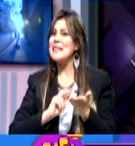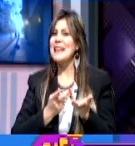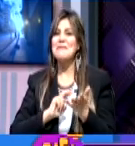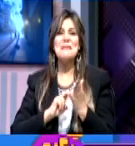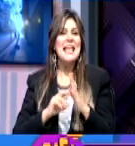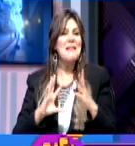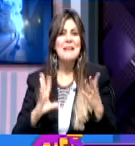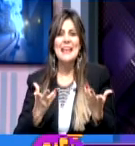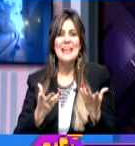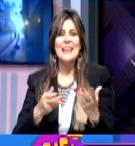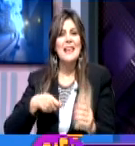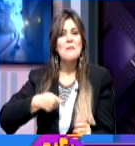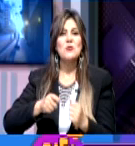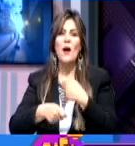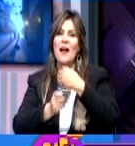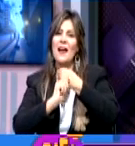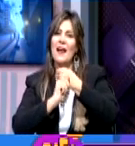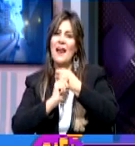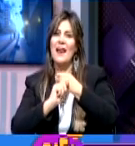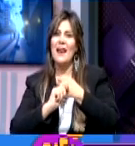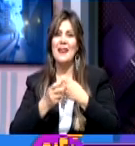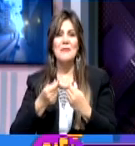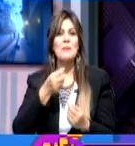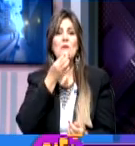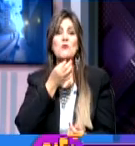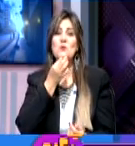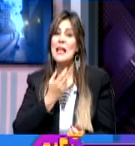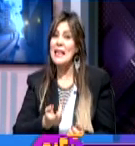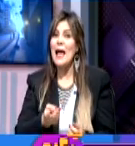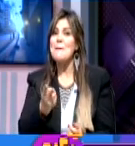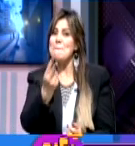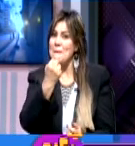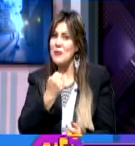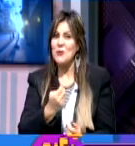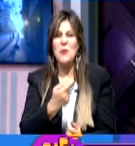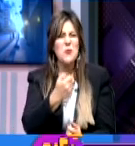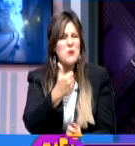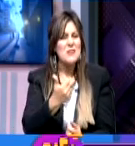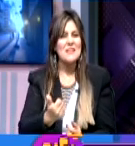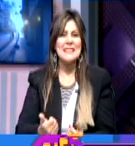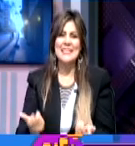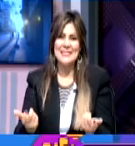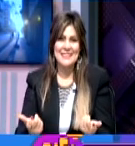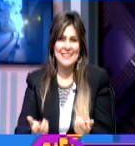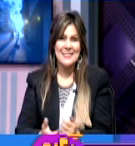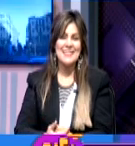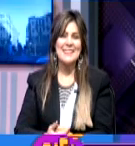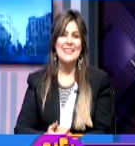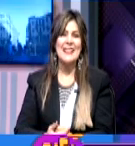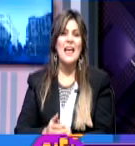مثلا بنسبة مخفضة أو كذا، كل هذا قائم يعني. المشكلات في ظني التي